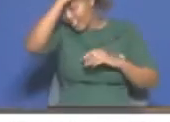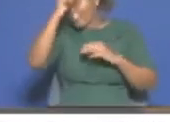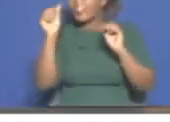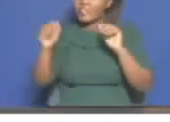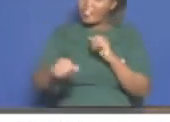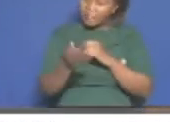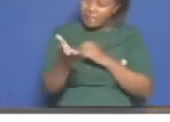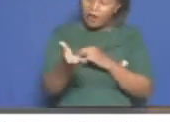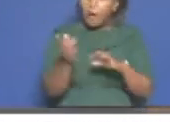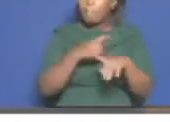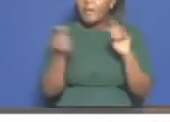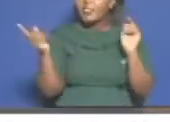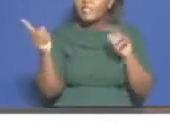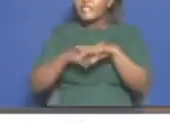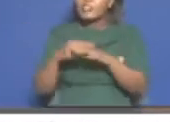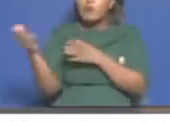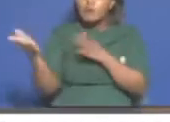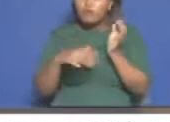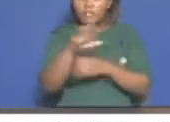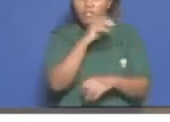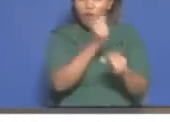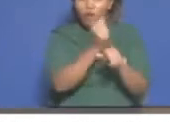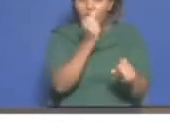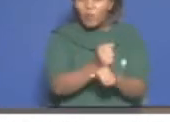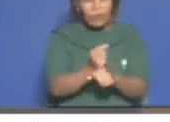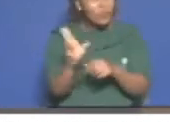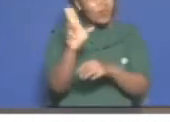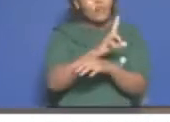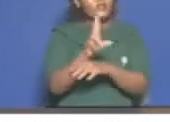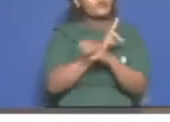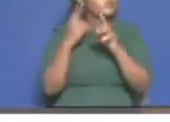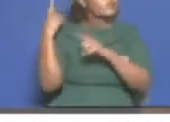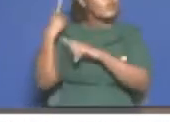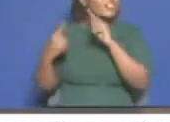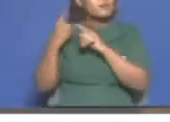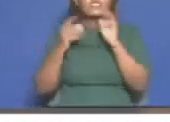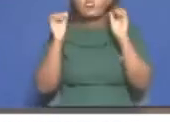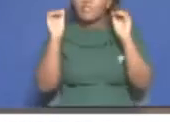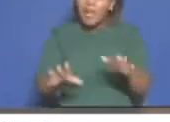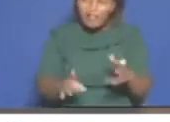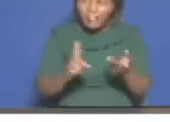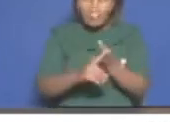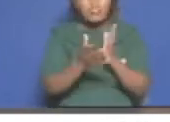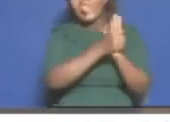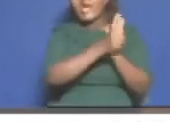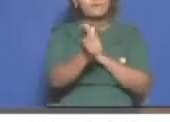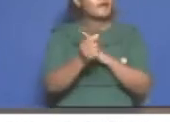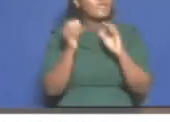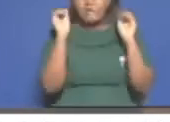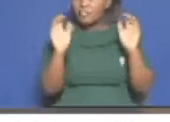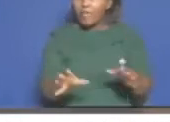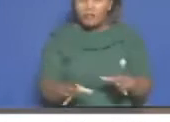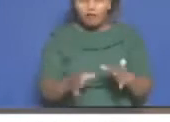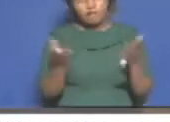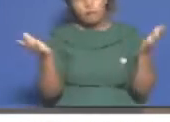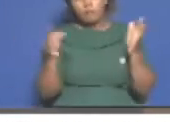anapokuja katika ulingo sasa wa kihalisia unapata ya kwamba hana hiyo umaarufu. Inabidi tena viwanda vianze kuchukua sera zingine,